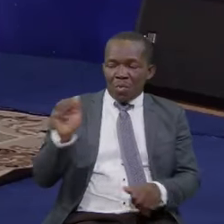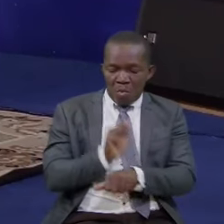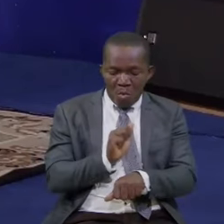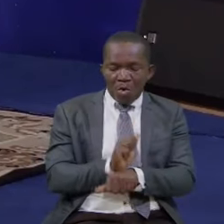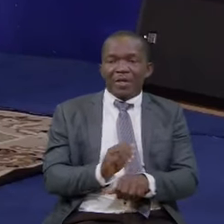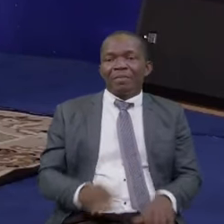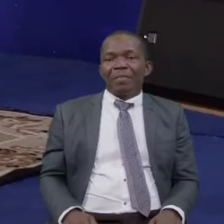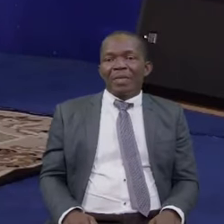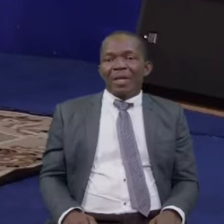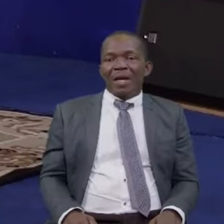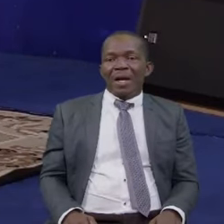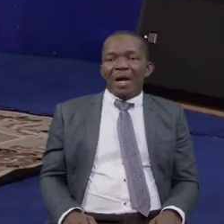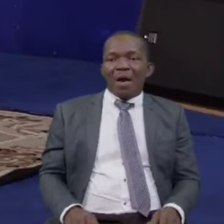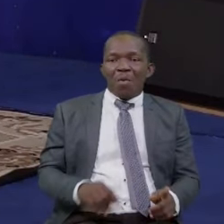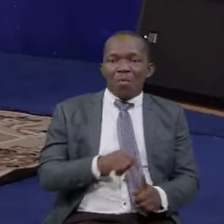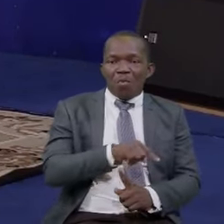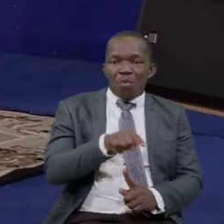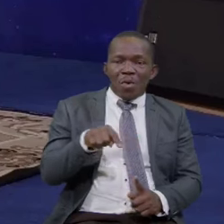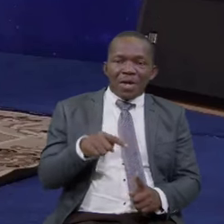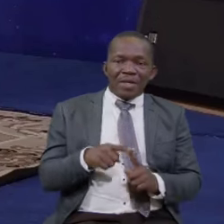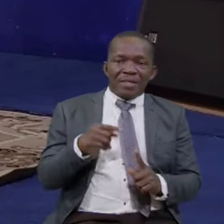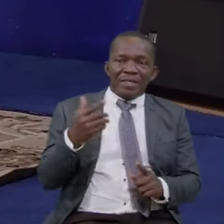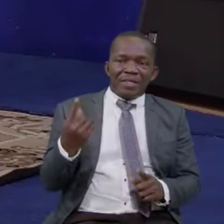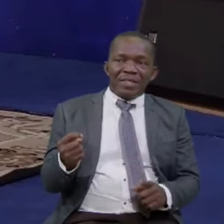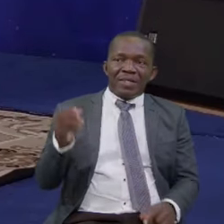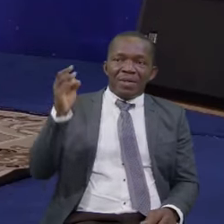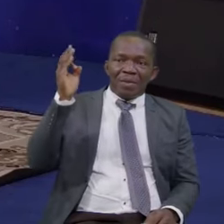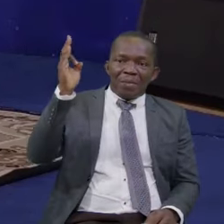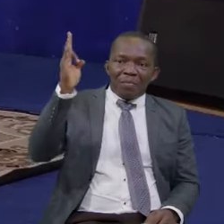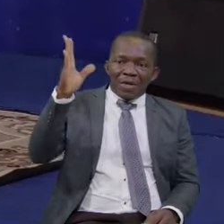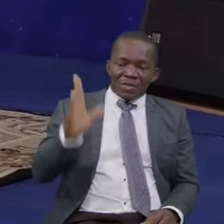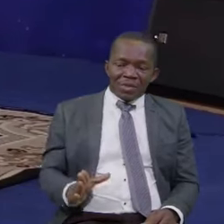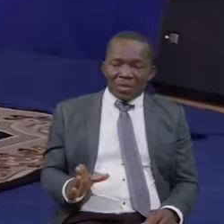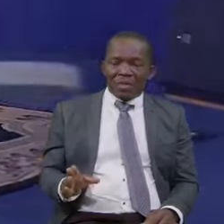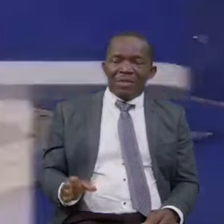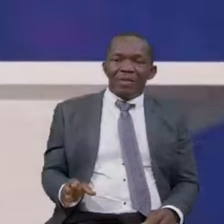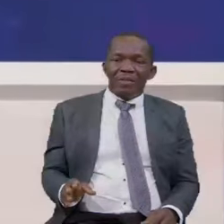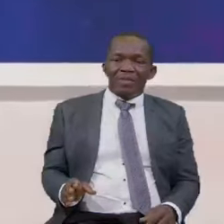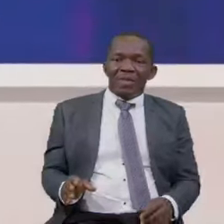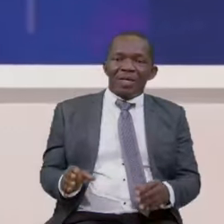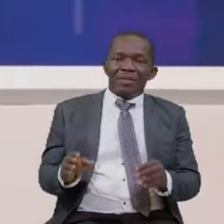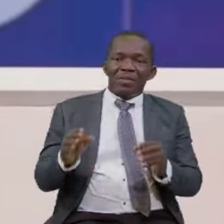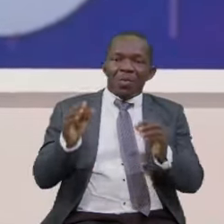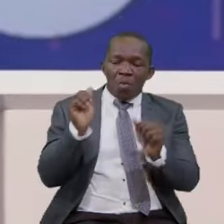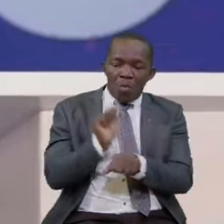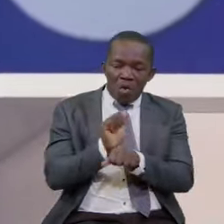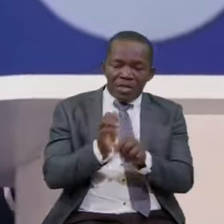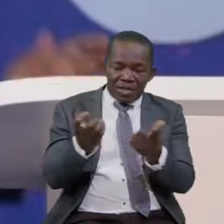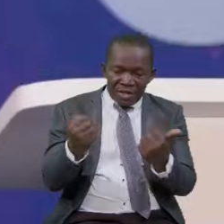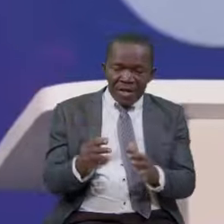ministère pastoral est venu il n'a pas annulé le ministère d'enseignement ensuite il m'a donné